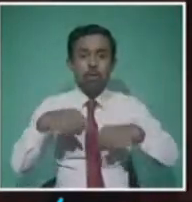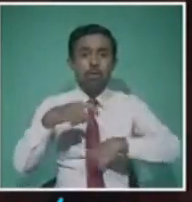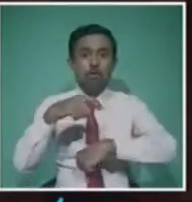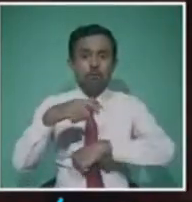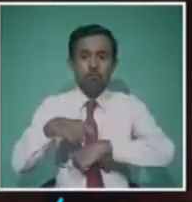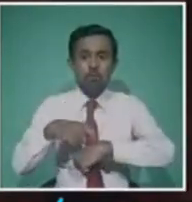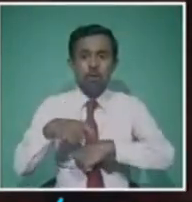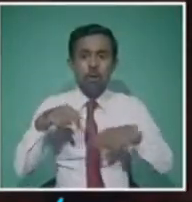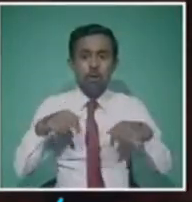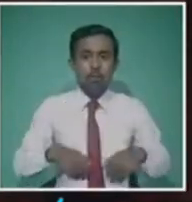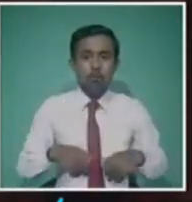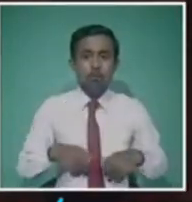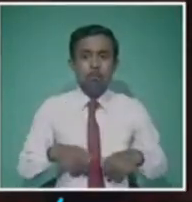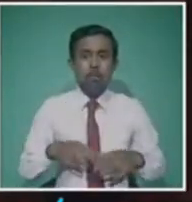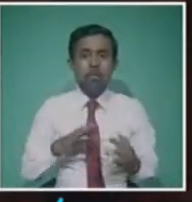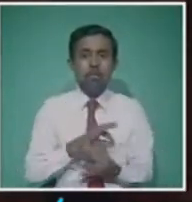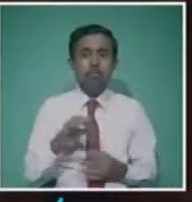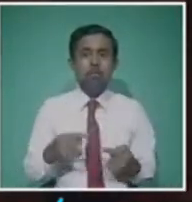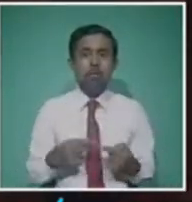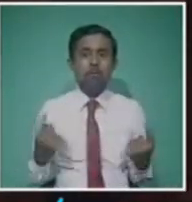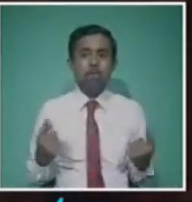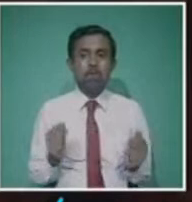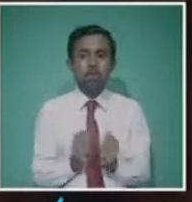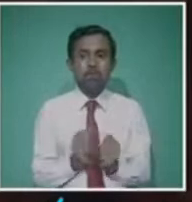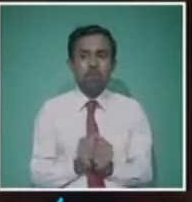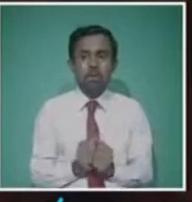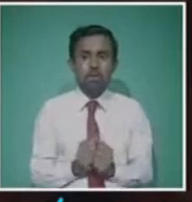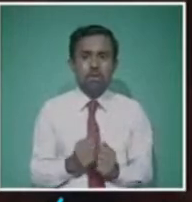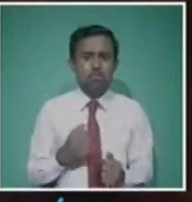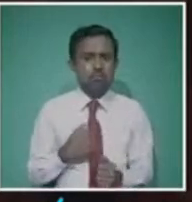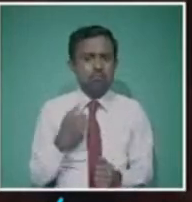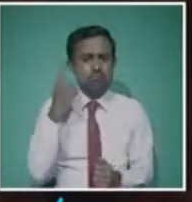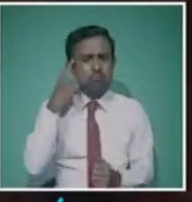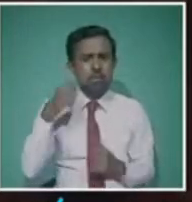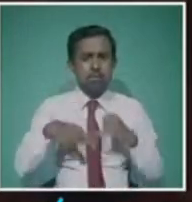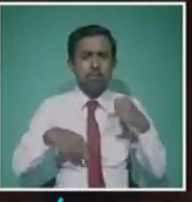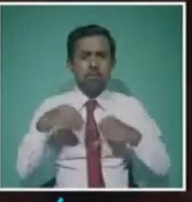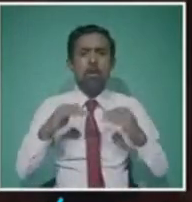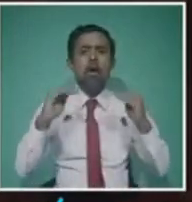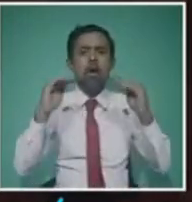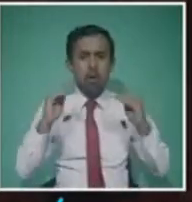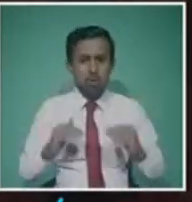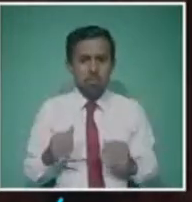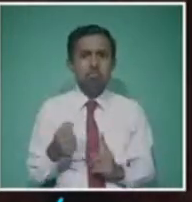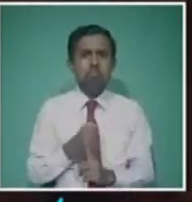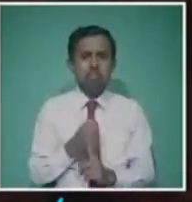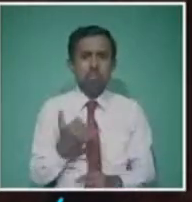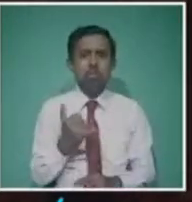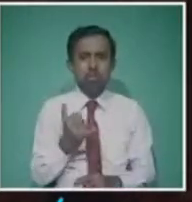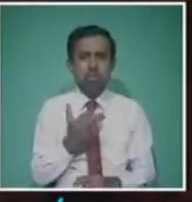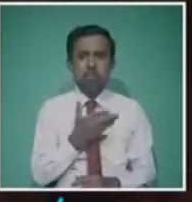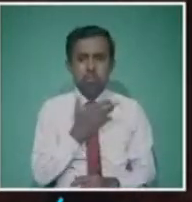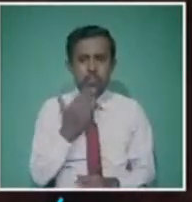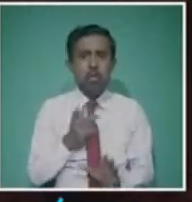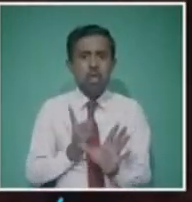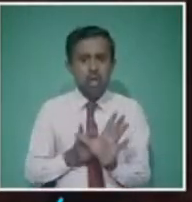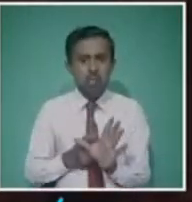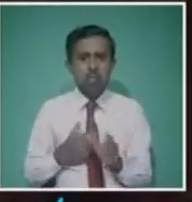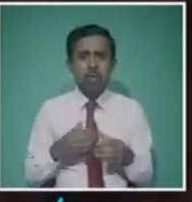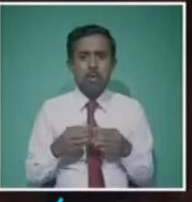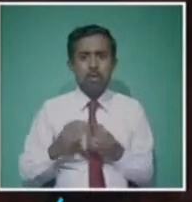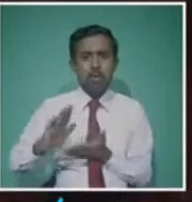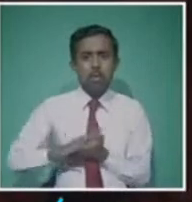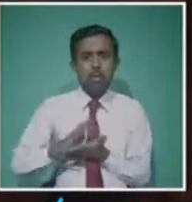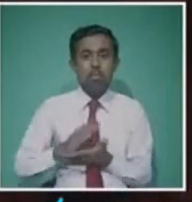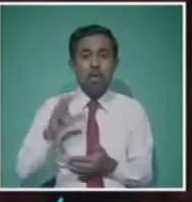වෙලාවේ මෙතන කරපු ප්‍රජාන්ත විරෝධී කියාවලිය මා විශ්වාස කරනවා අපිට ඡන්ද අඩු වීමටත් යම් බලපෑමක් වෙන්නේ නැති කියලා අපිට හැමදාම අපේ කන්දරුවට උදව්